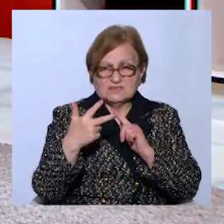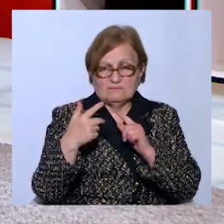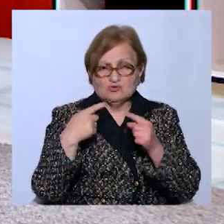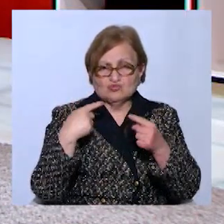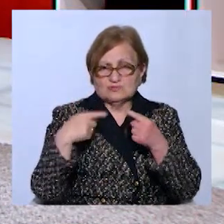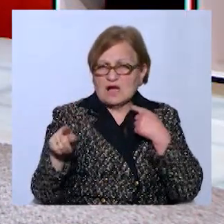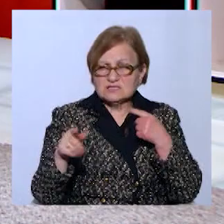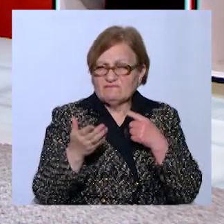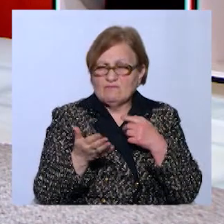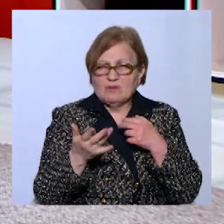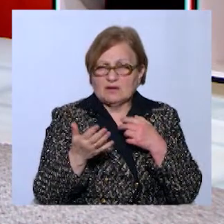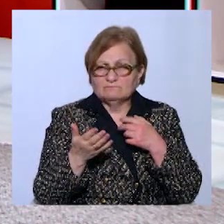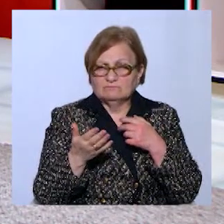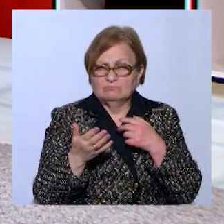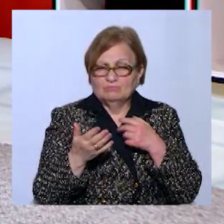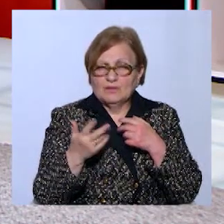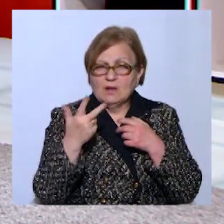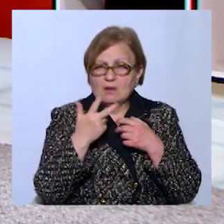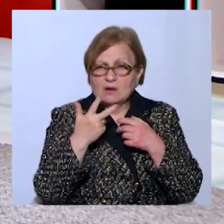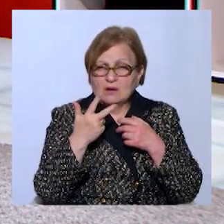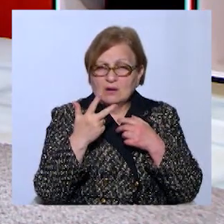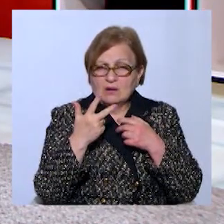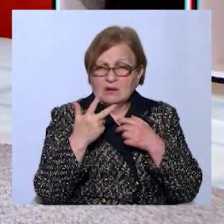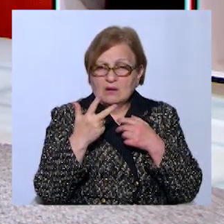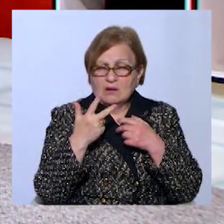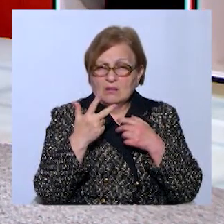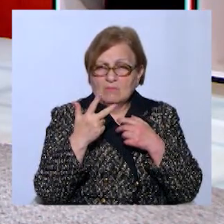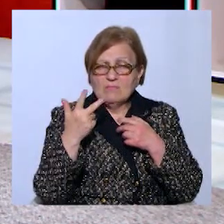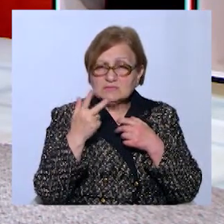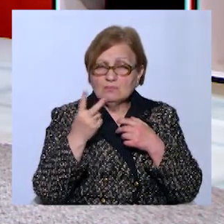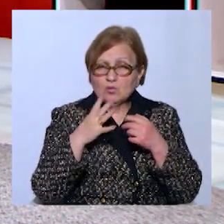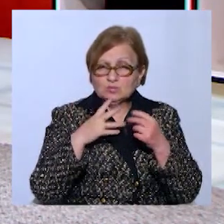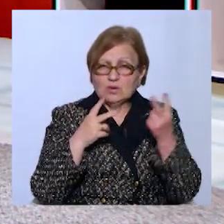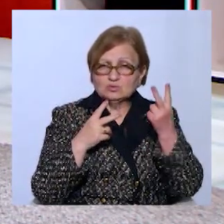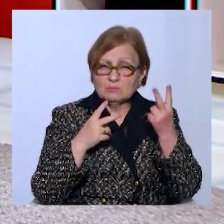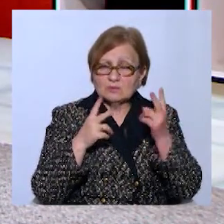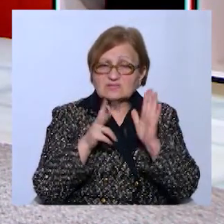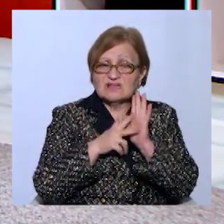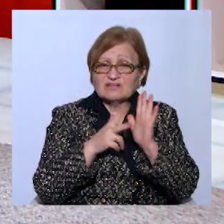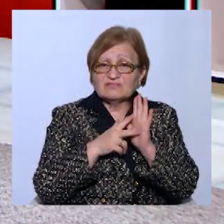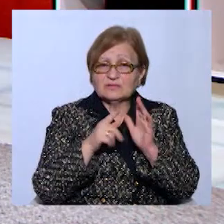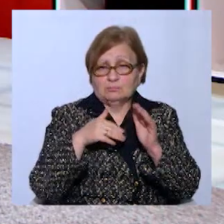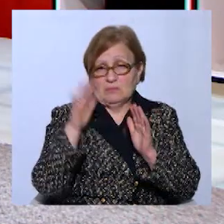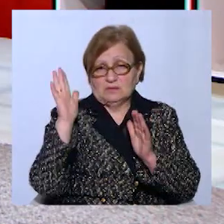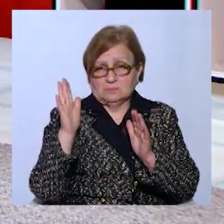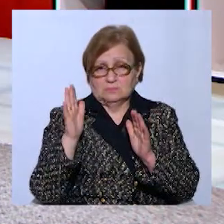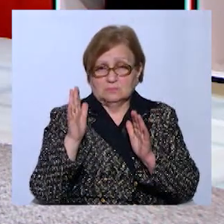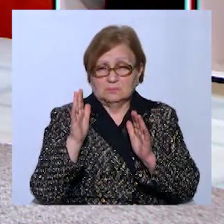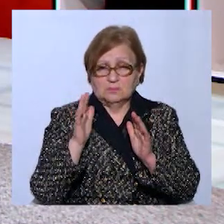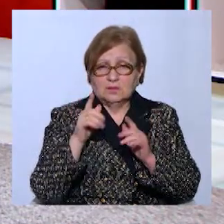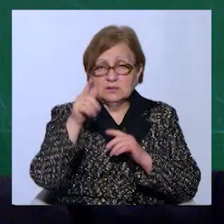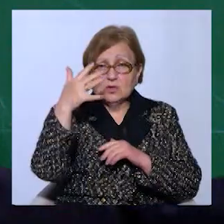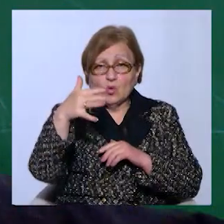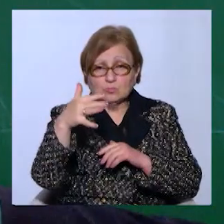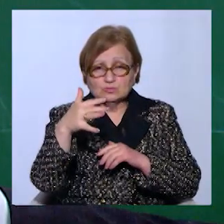განსხვავება? მესამე უნდა იყოს მეორეზე 18. იმიტომ რომ პირველს რო უმატებ მეორეს 50-ია და